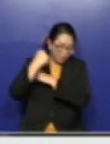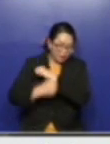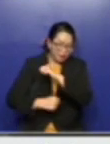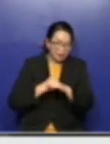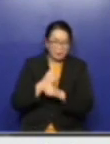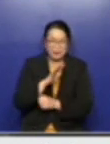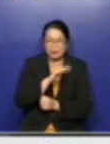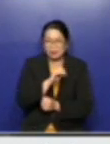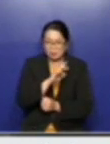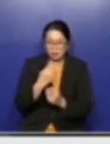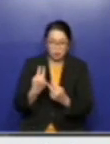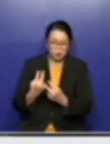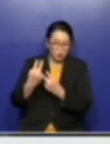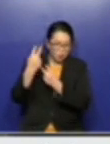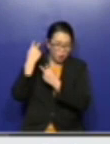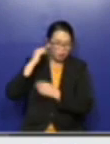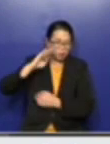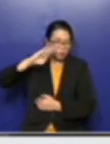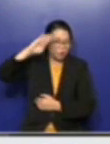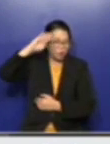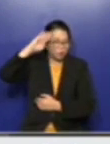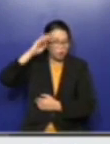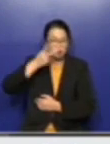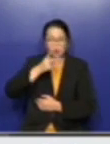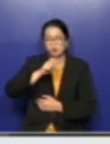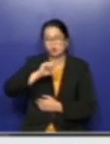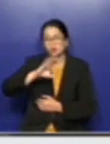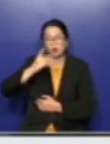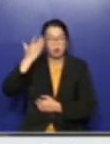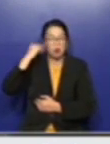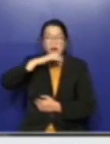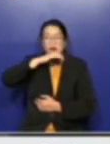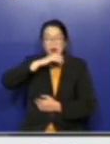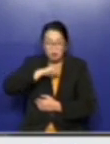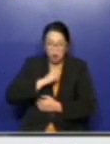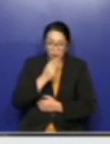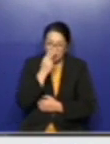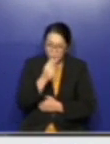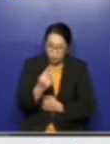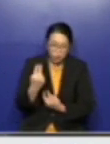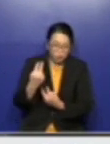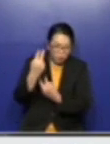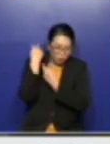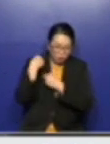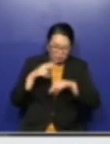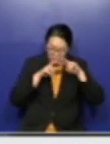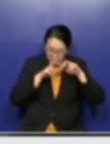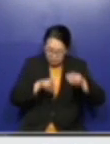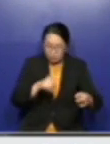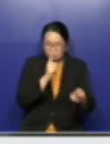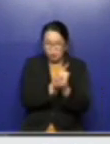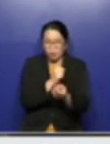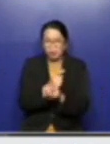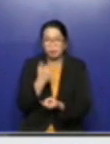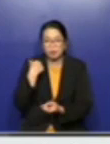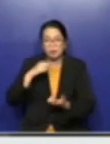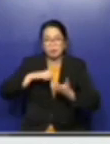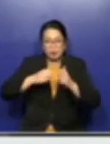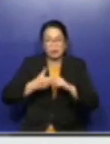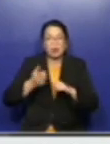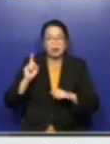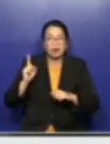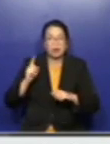จนถึงปัจจุบันนี้เนี่ยมันมีอะไรบ้างที่ท่านได้ดำเนินการในฐานะที่ท่านบอกว่าไม่มีสถานภาพบังคับเนี่ยประเด็นที่